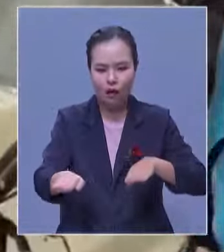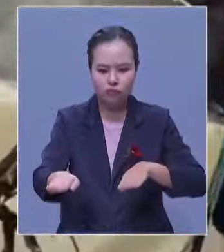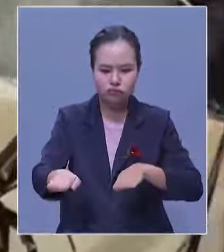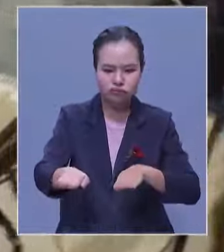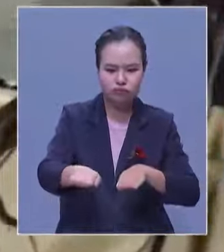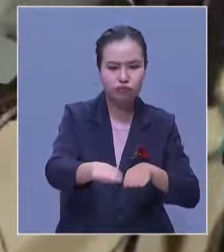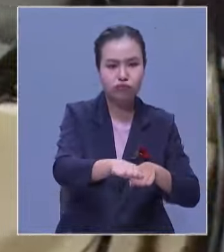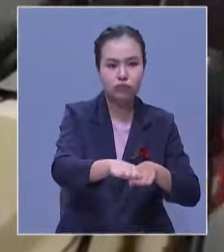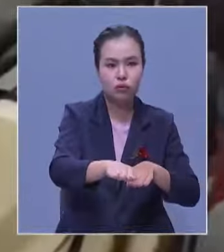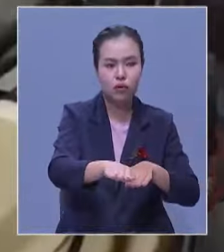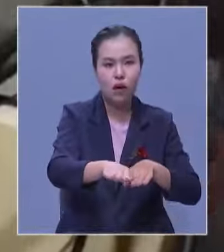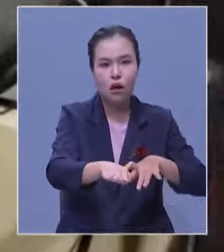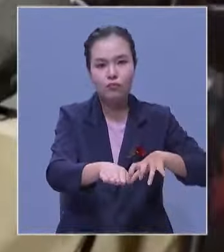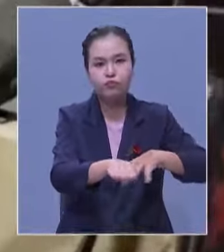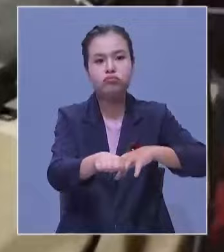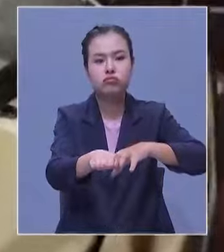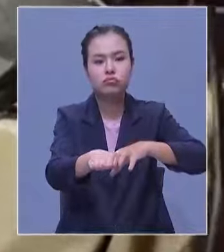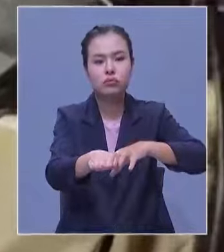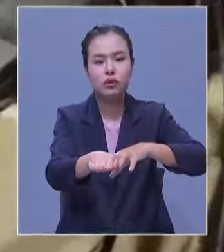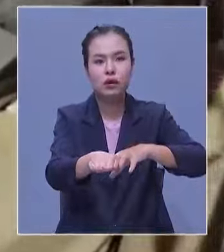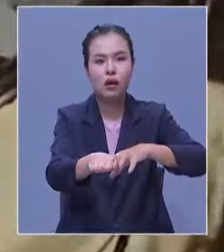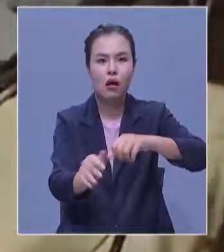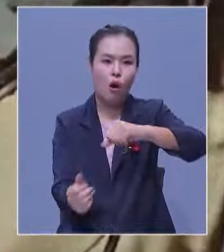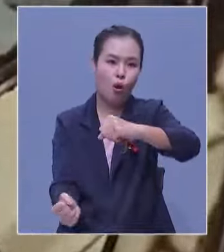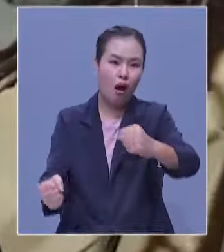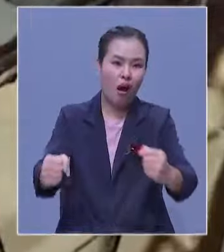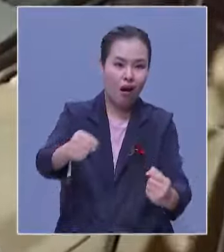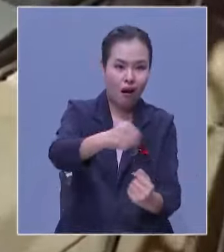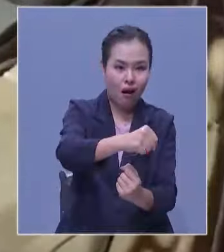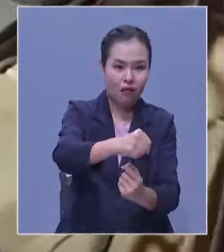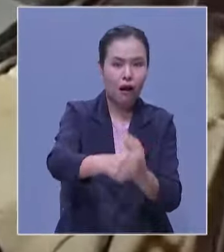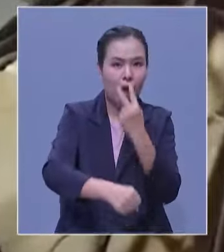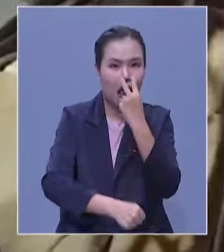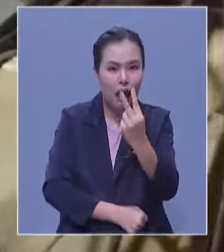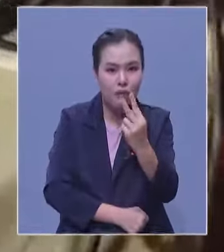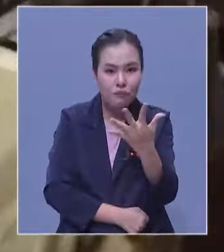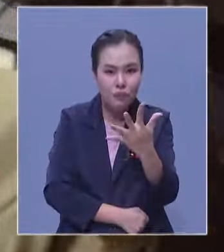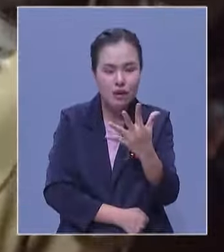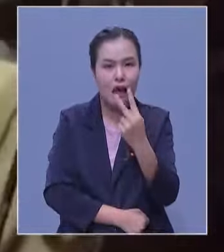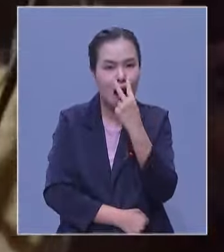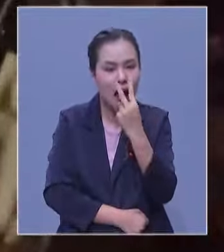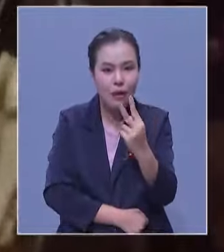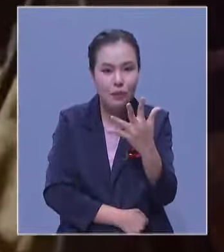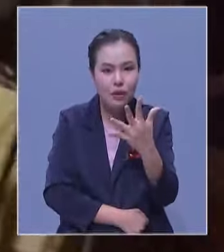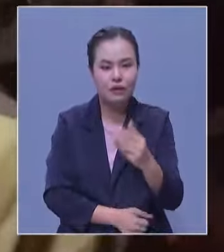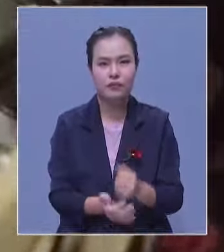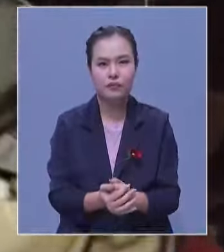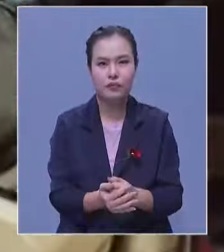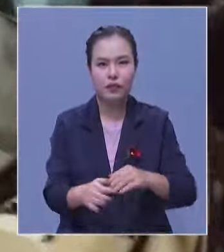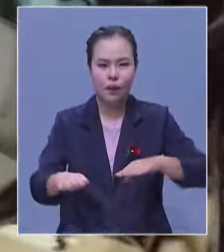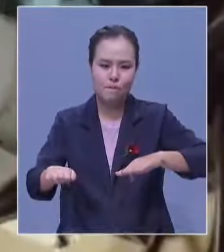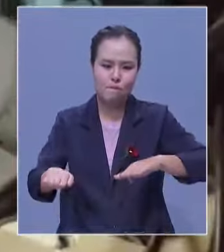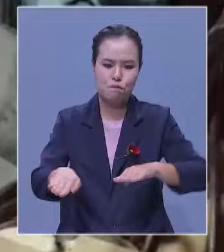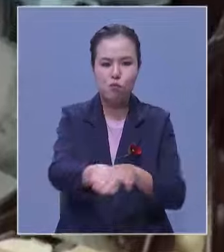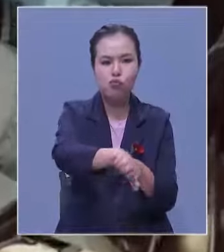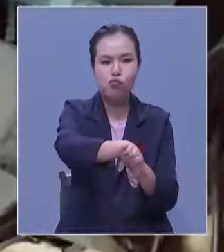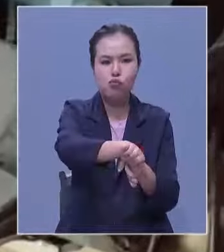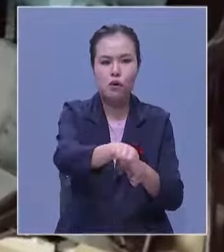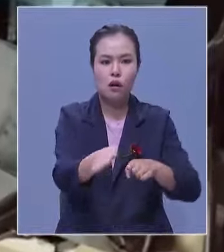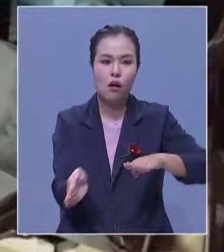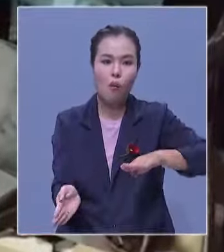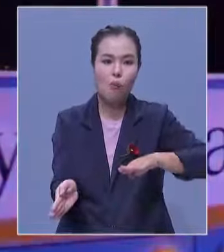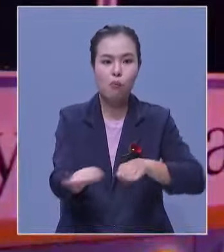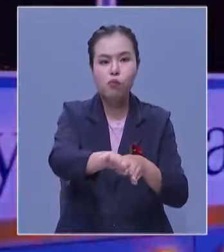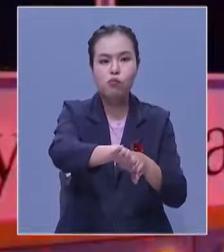อยู่เลนขวานะครับก็เลยหักรถเข้าเลนขวามองไม่เห็นจริงๆทำให้ลูกพ่วงเนี่ยสะบัดไปชนกับหน้ารถทัวร์ฝั่งซ้